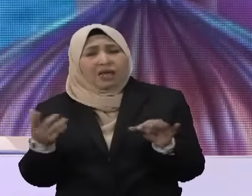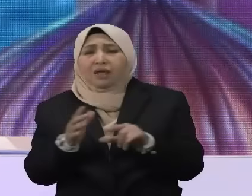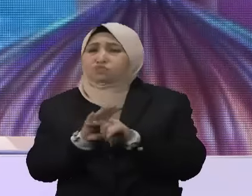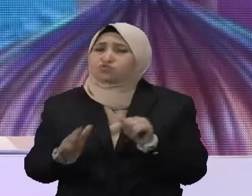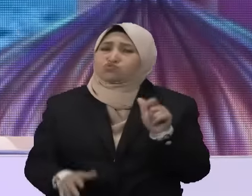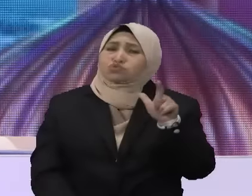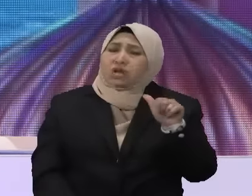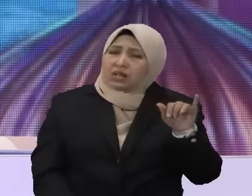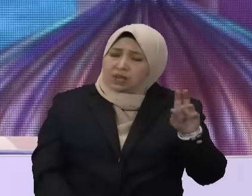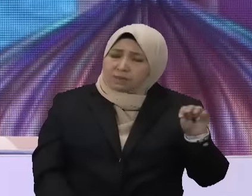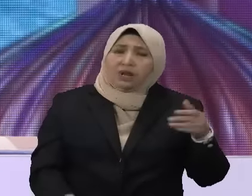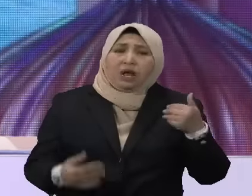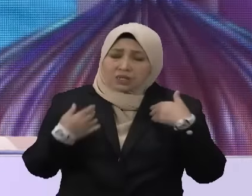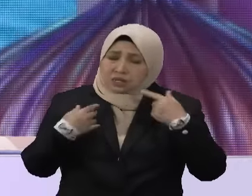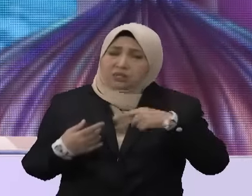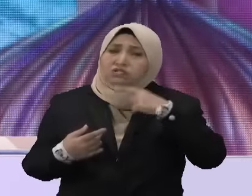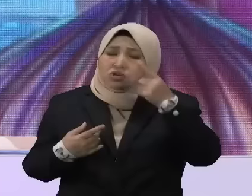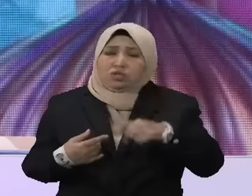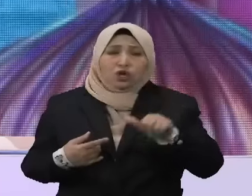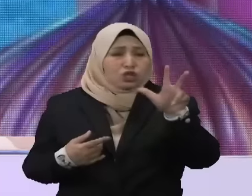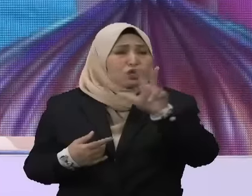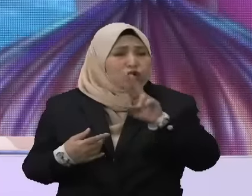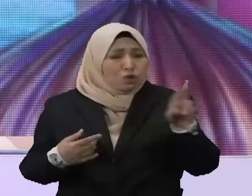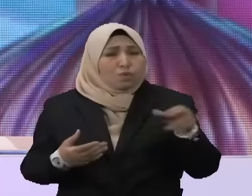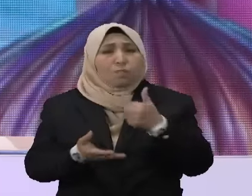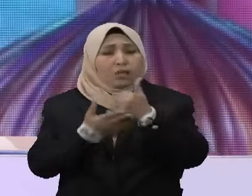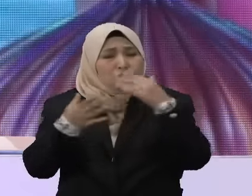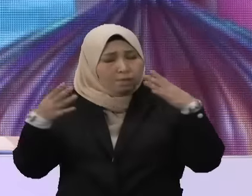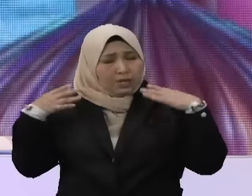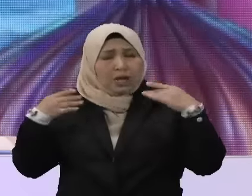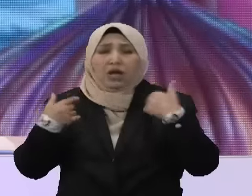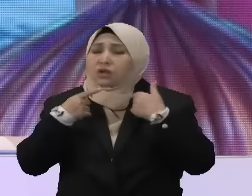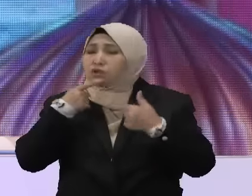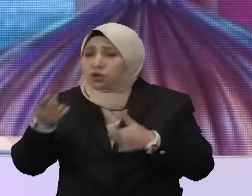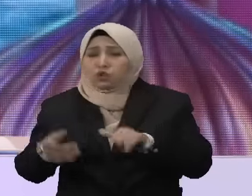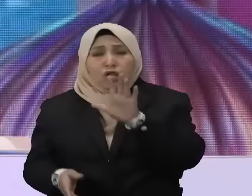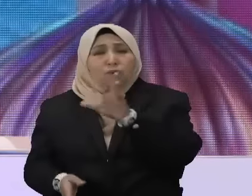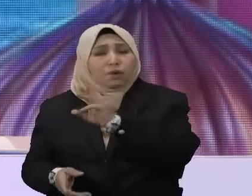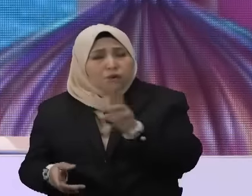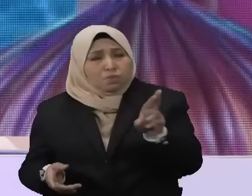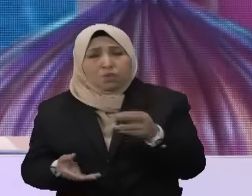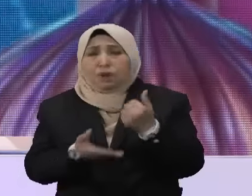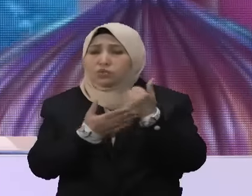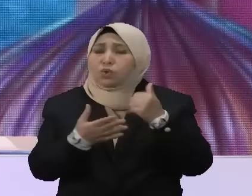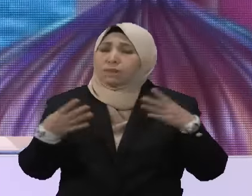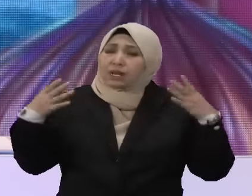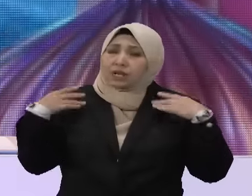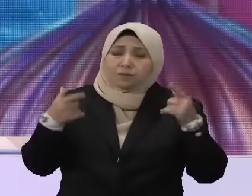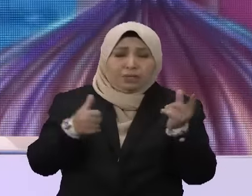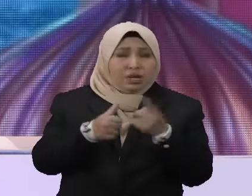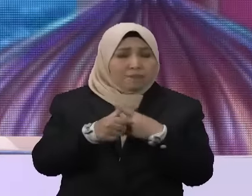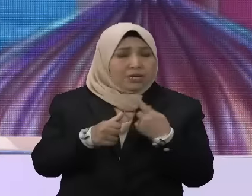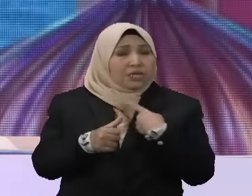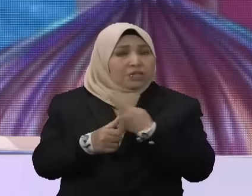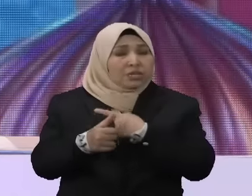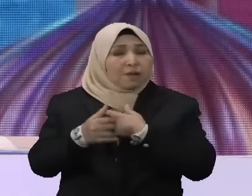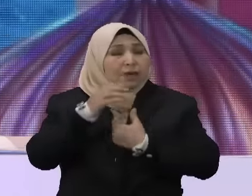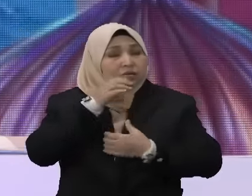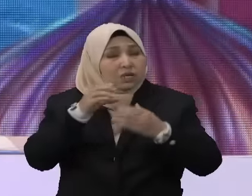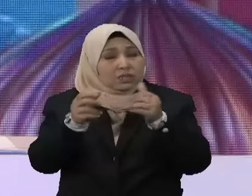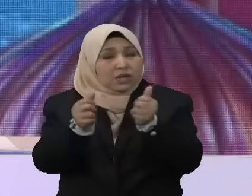Imran, betul ada dinyatakan 3,000 bantuan malaikat, ada dikatakan 5,000 bantuan malaikat. Pertamanya dalam kita berinteraksi